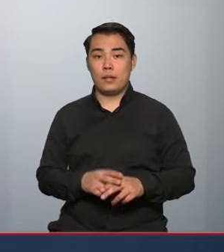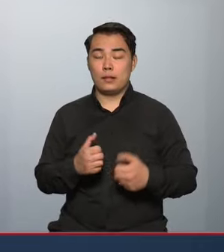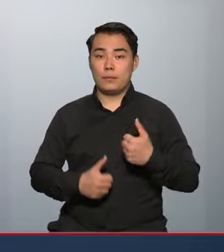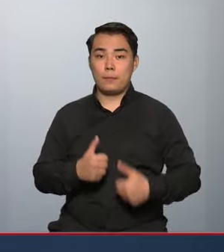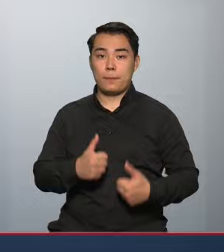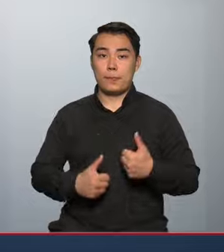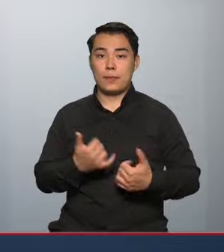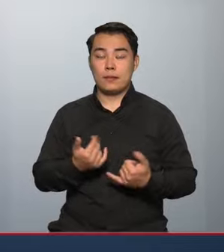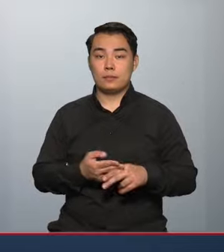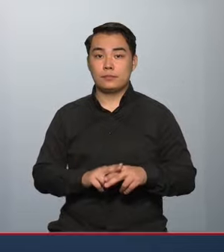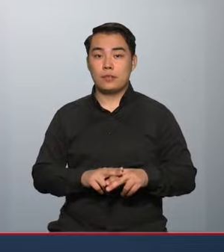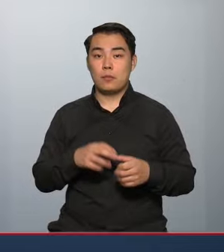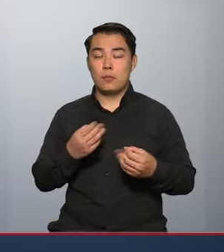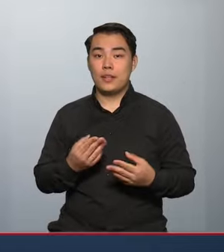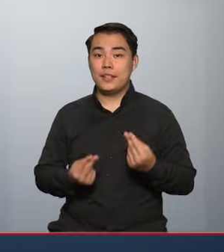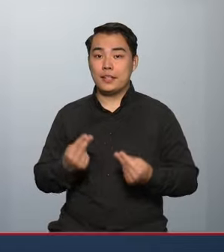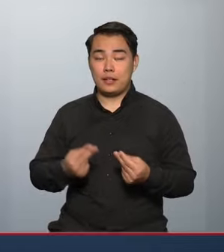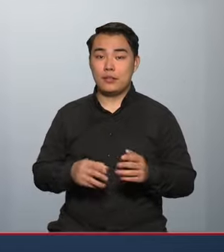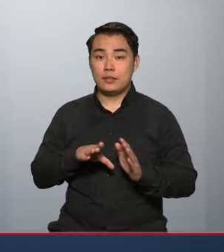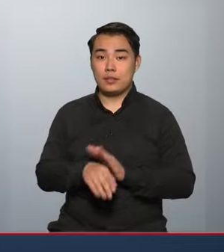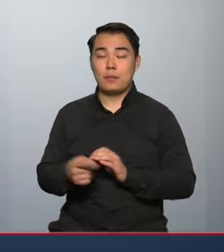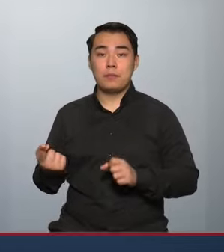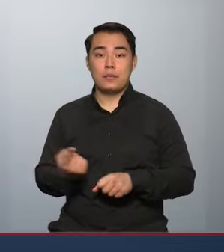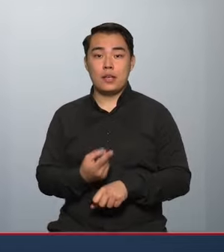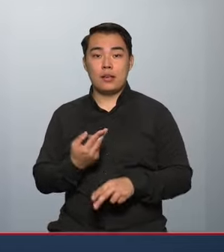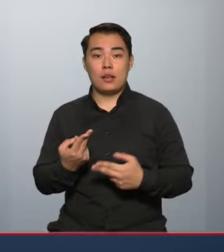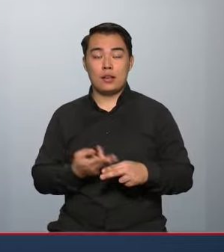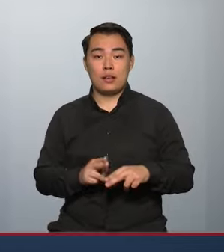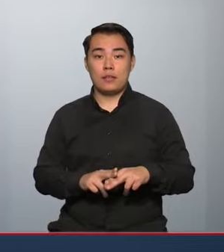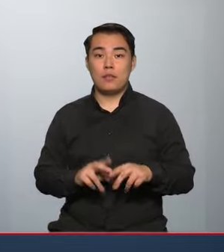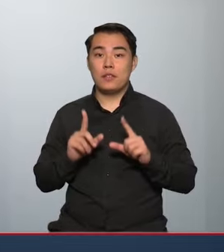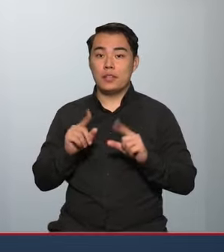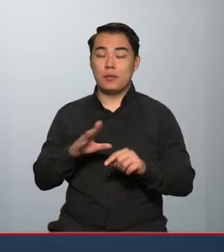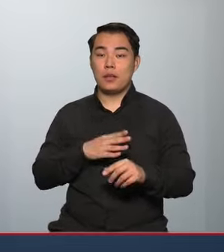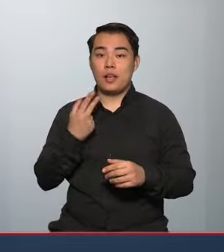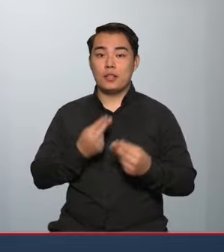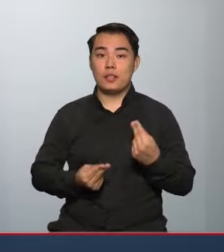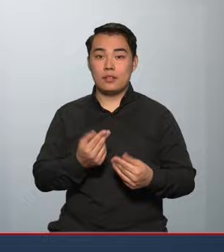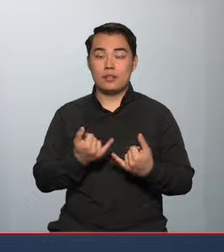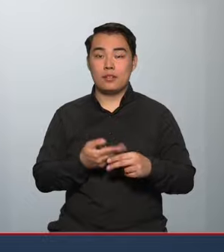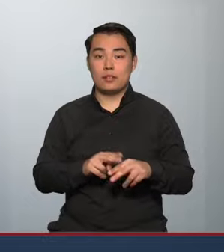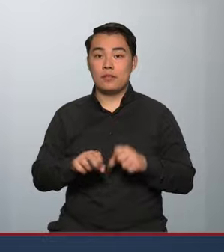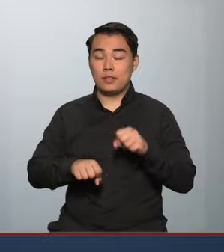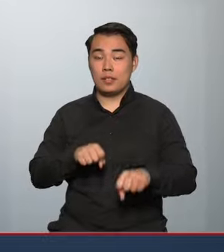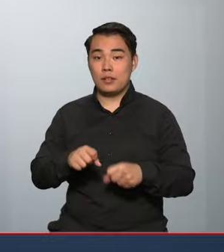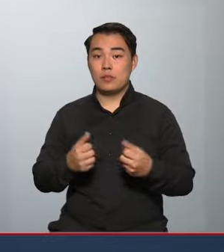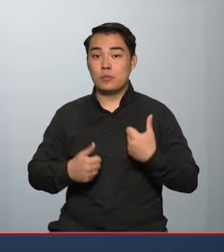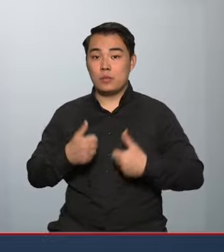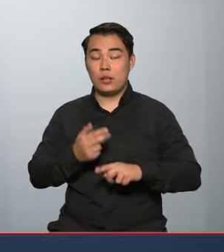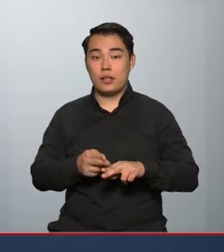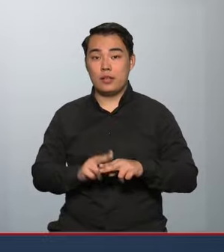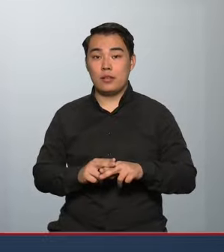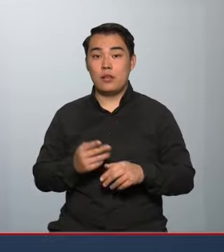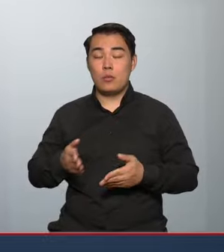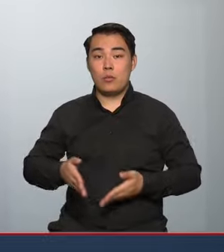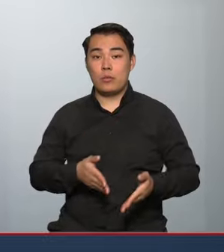посоревноваться на станках. И у нас это первый, можно сказать, такой выезд был. Шоссейный велоспорт, да, вот по улицам, он